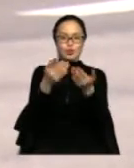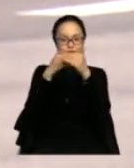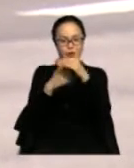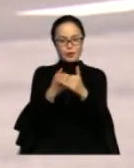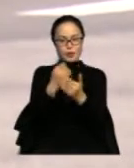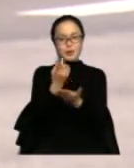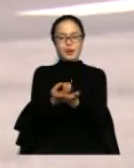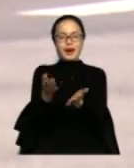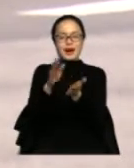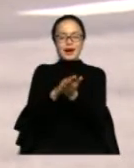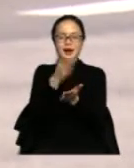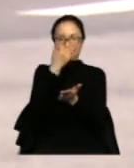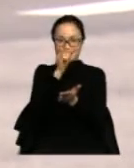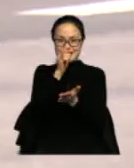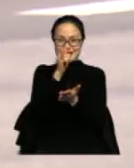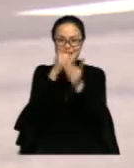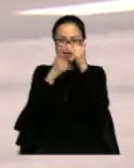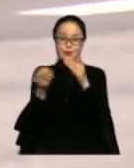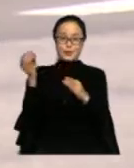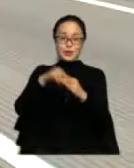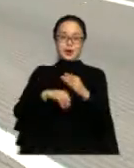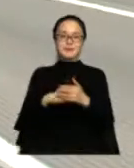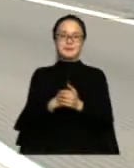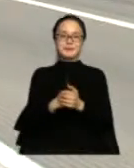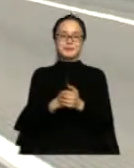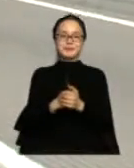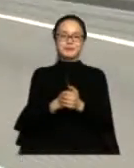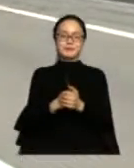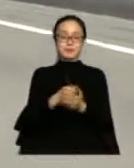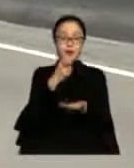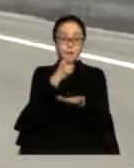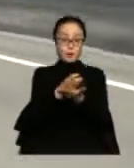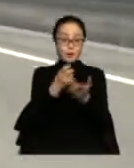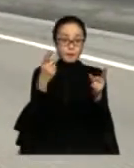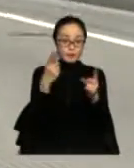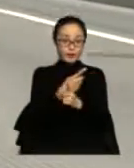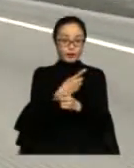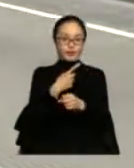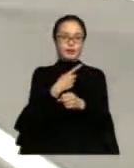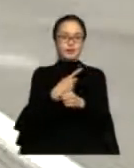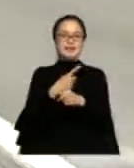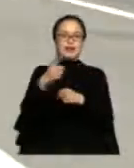요구할 수 있도록 하는 내용도 담겼습니다. 개정 법률은 1년 뒤에 시행됩니다.